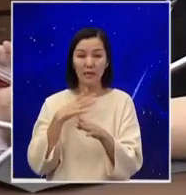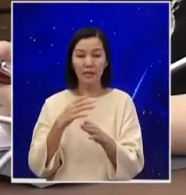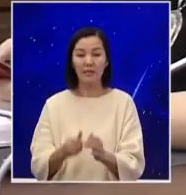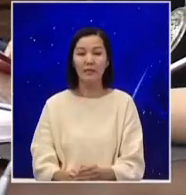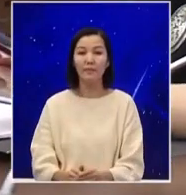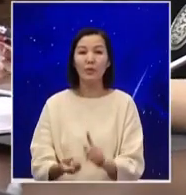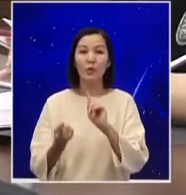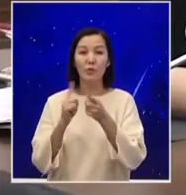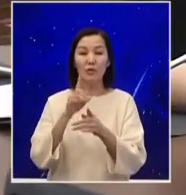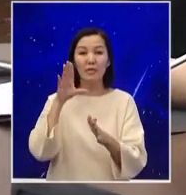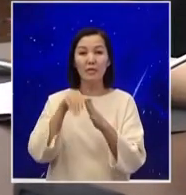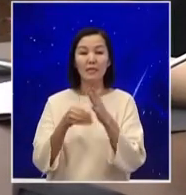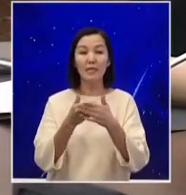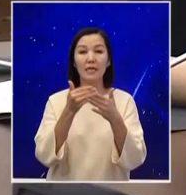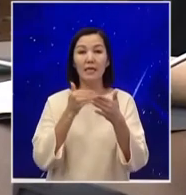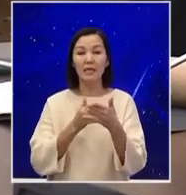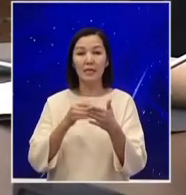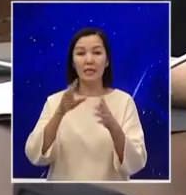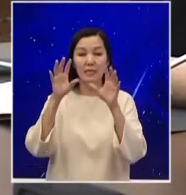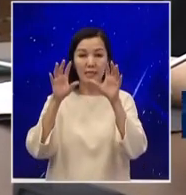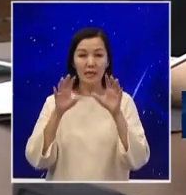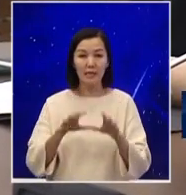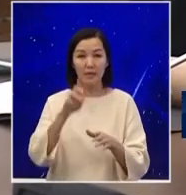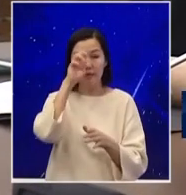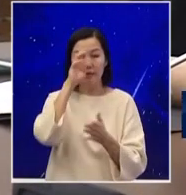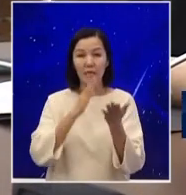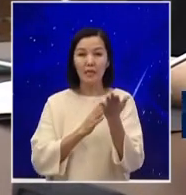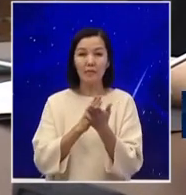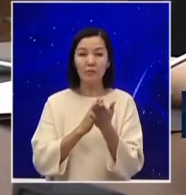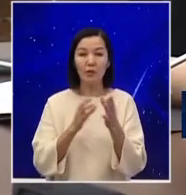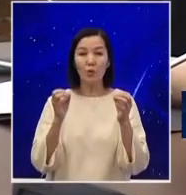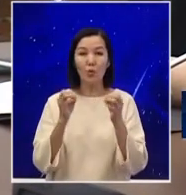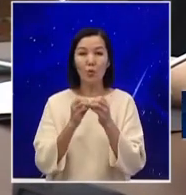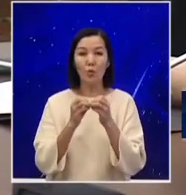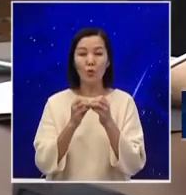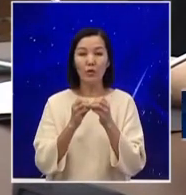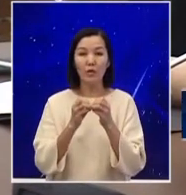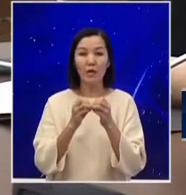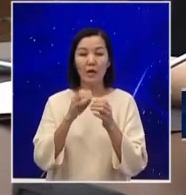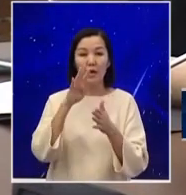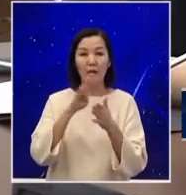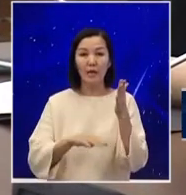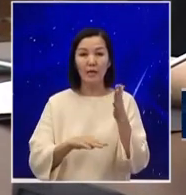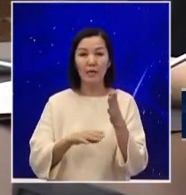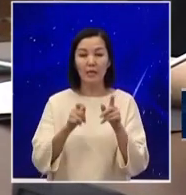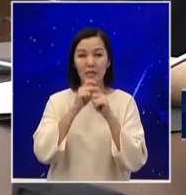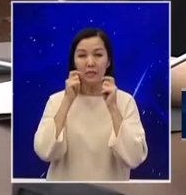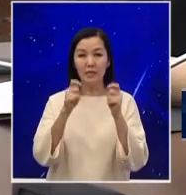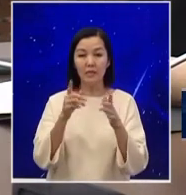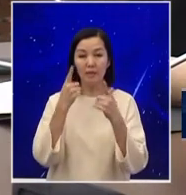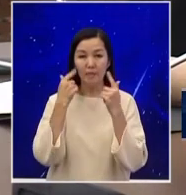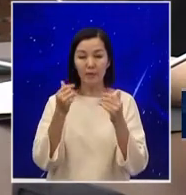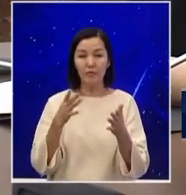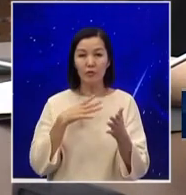Өзгеріс енгізгенге дейін Азаматтық кодексте мемлекеттік қызметшілерге 10 айлық есептік көрсеткішке дейін сыйлық беруге болады деген норма